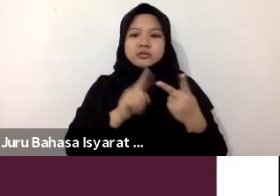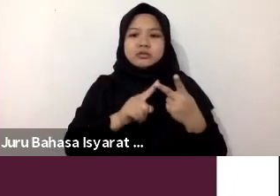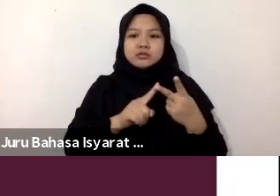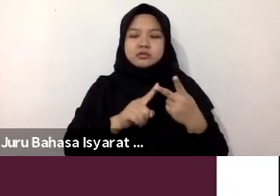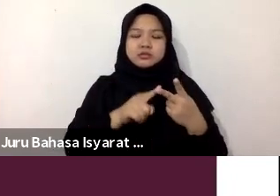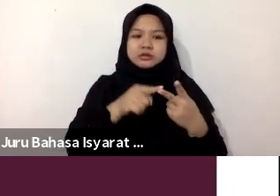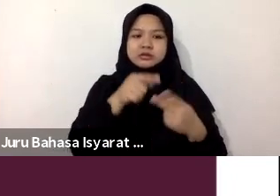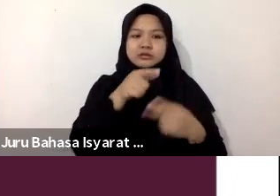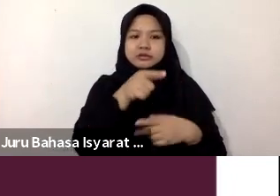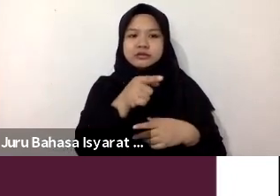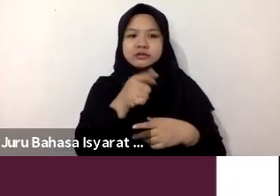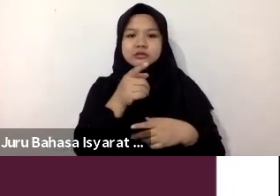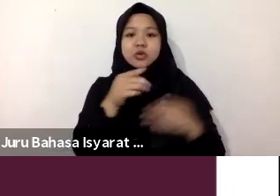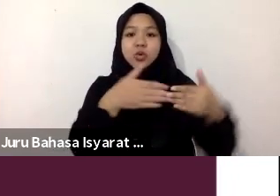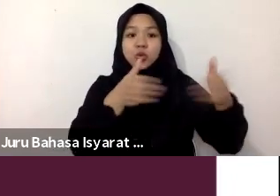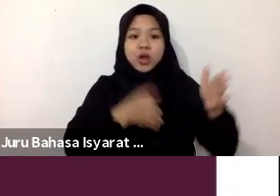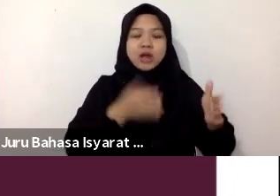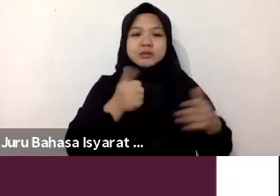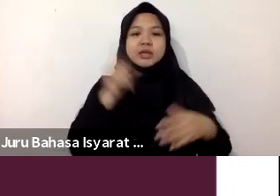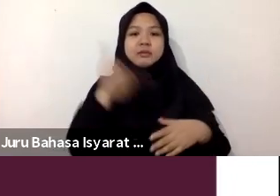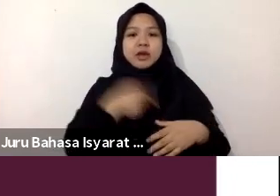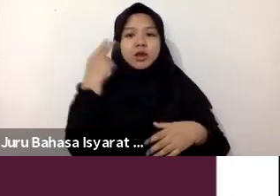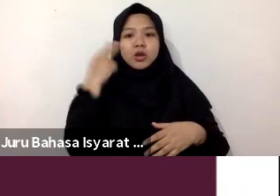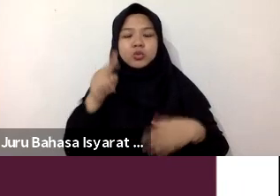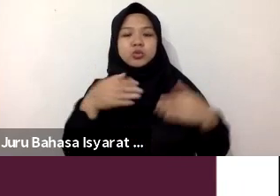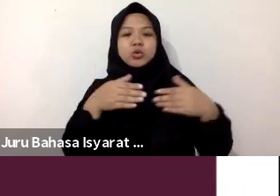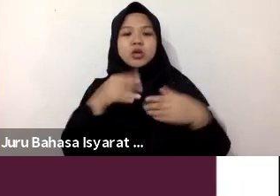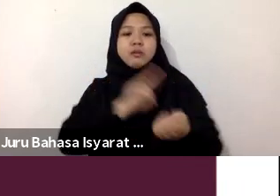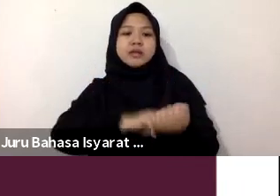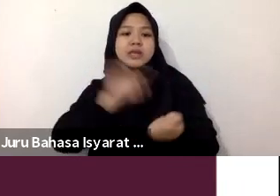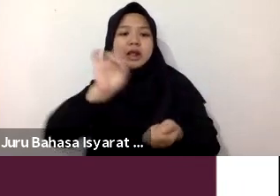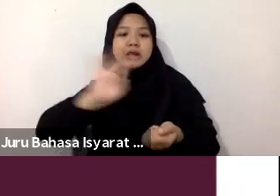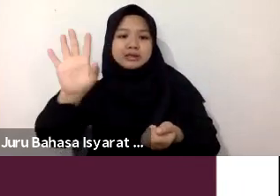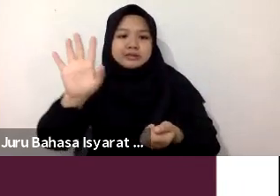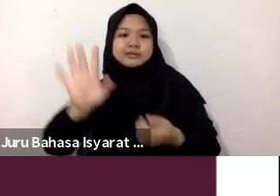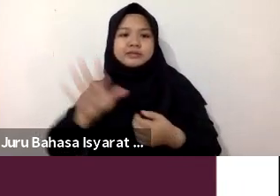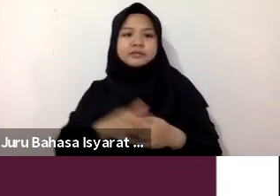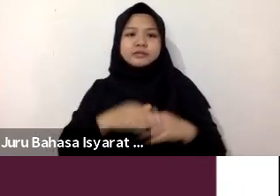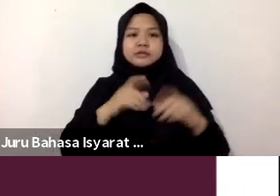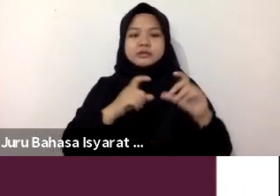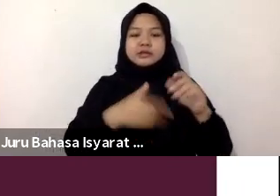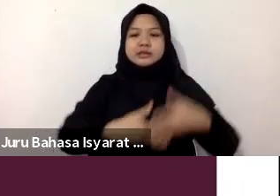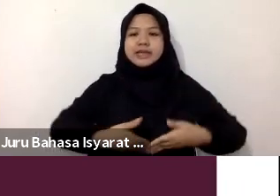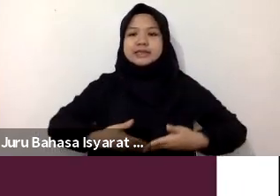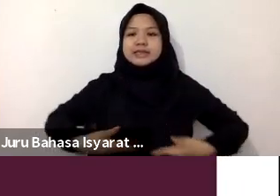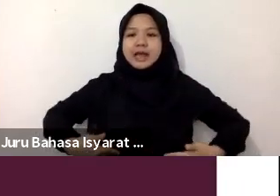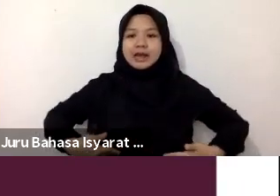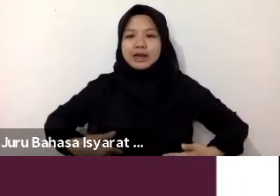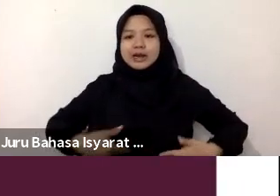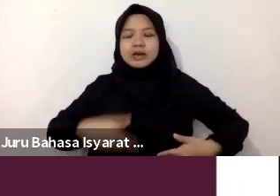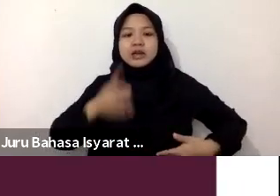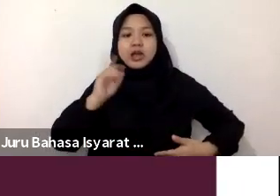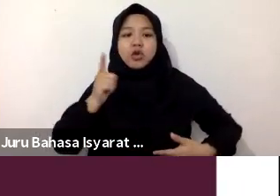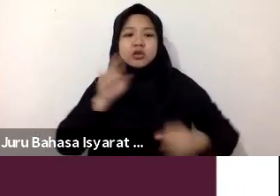ruangannya bisa dimanfaatkan untuk pasien berikutnya gitu. Ya, kedua, seksosesaria menjadi pilihan utama. Jadi di zaman COVID